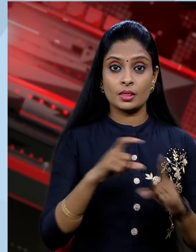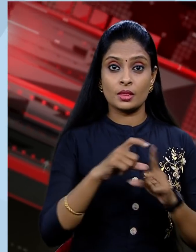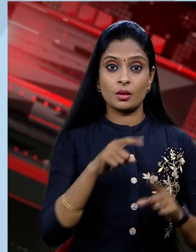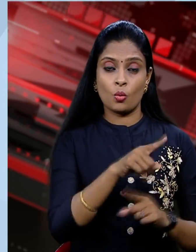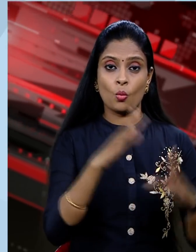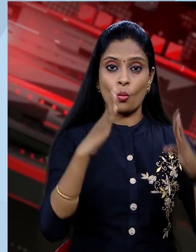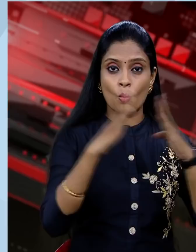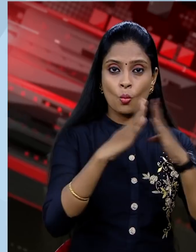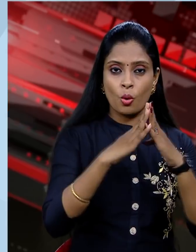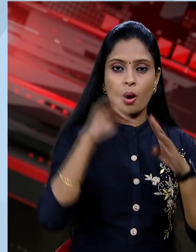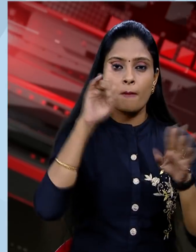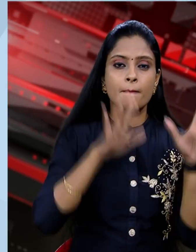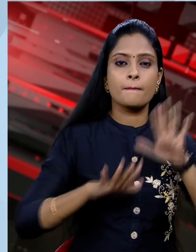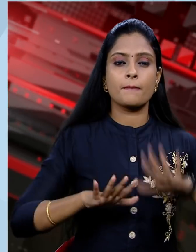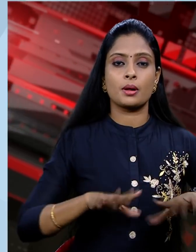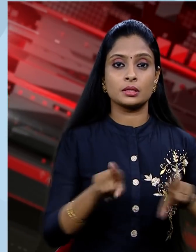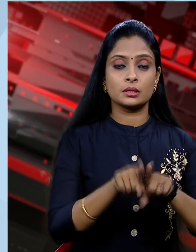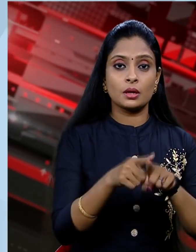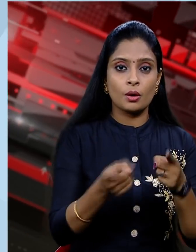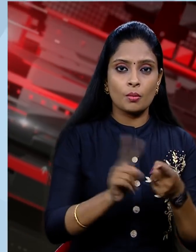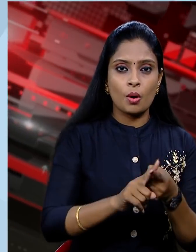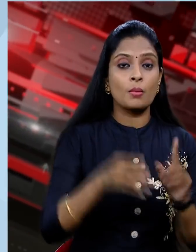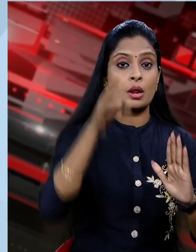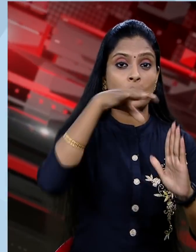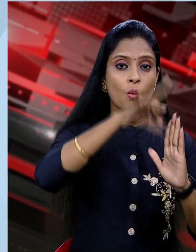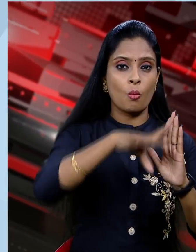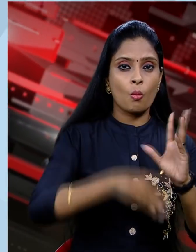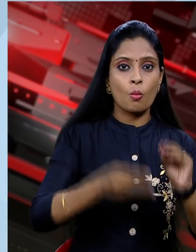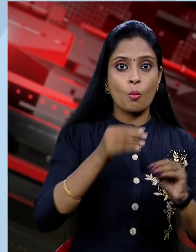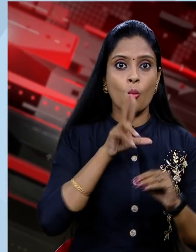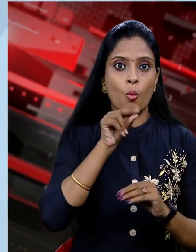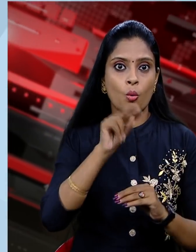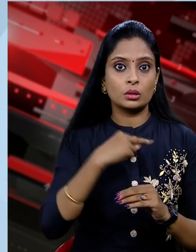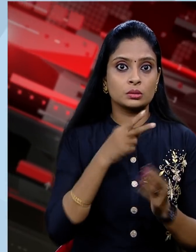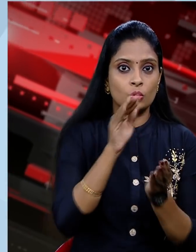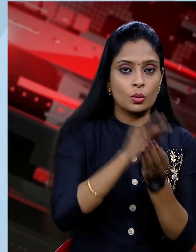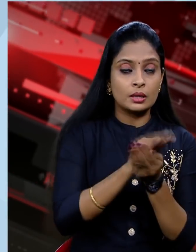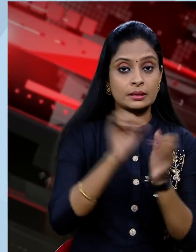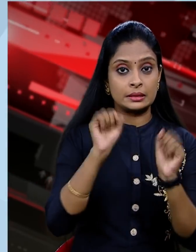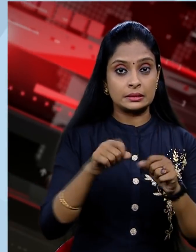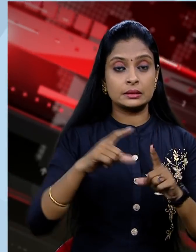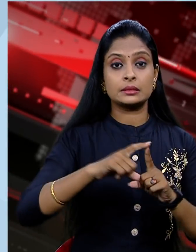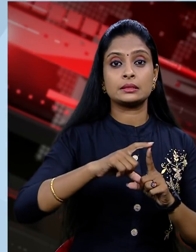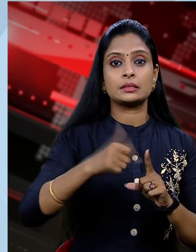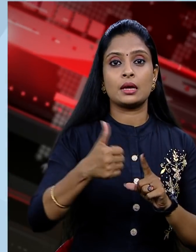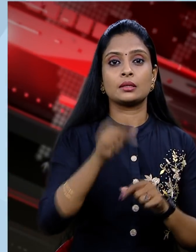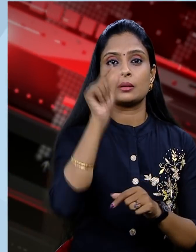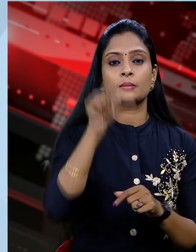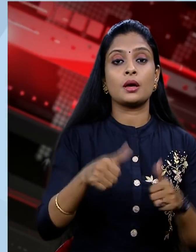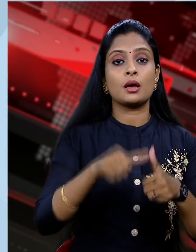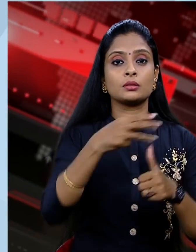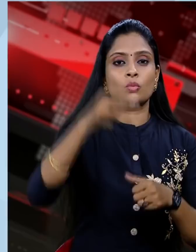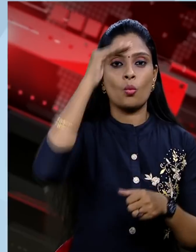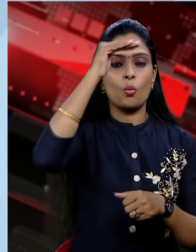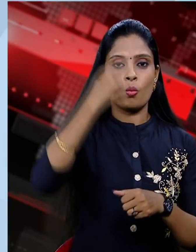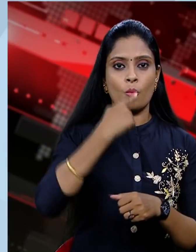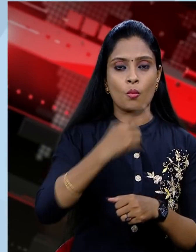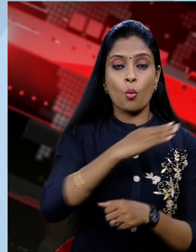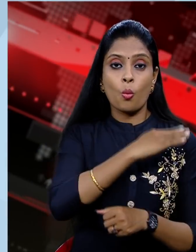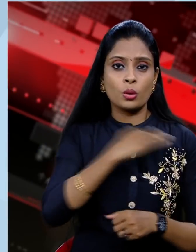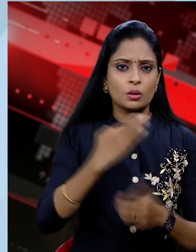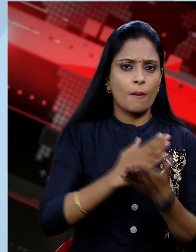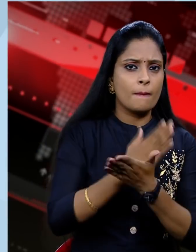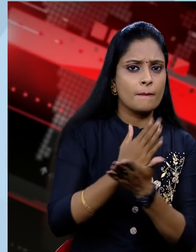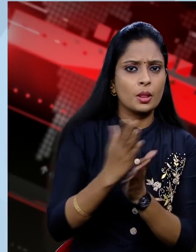ദിലീപിന്റെ വീട്ടിൽ നടന്ന ഗൂഢാലോചനയുടെ കൂടുതൽ വിവരങ്ങളാണ് ശബ്ദരേഖയിൽ ഉള്ളതെന്നാണ് ബാലചന്ദ്രകുമാർ ഏഷ്യാനെറ്റ് ന്യൂസിനോട് പറഞ്ഞത്. കൊല്ലേണ്ട